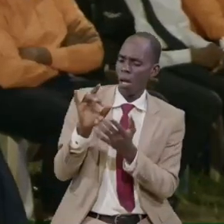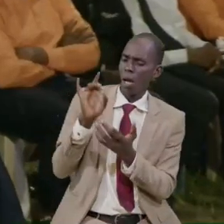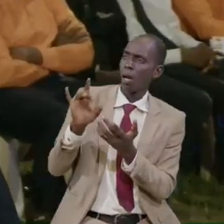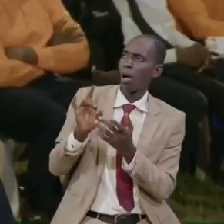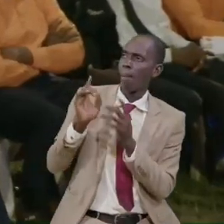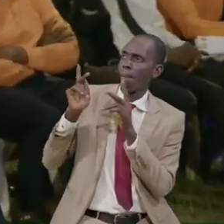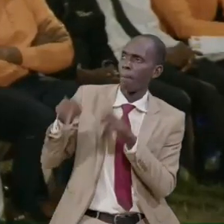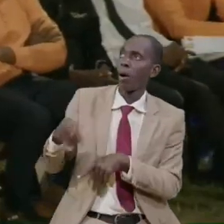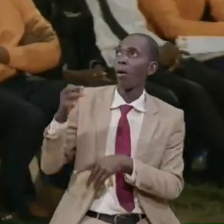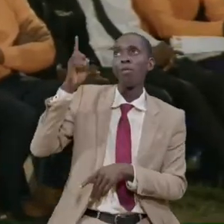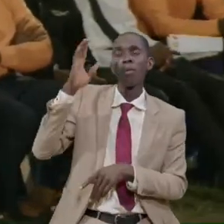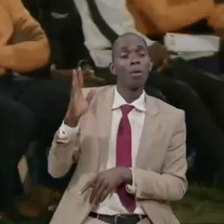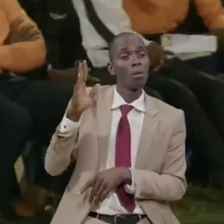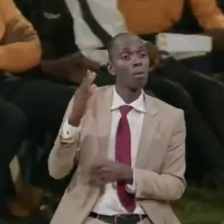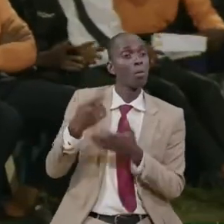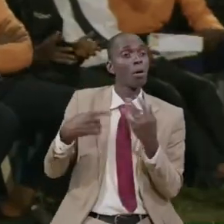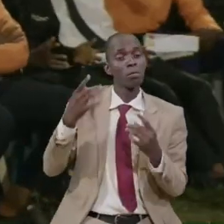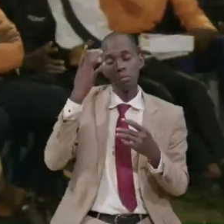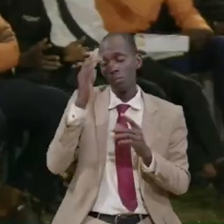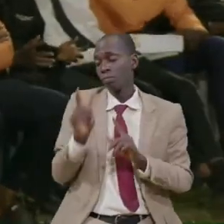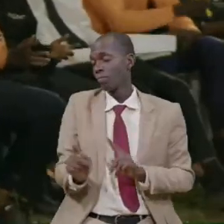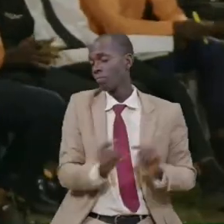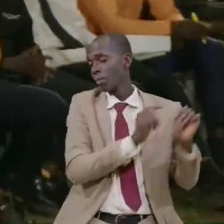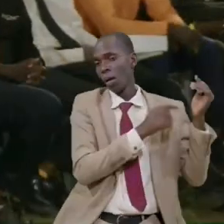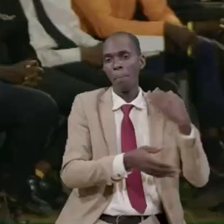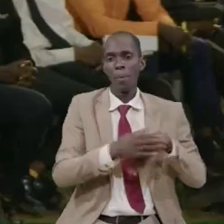élue. Amen.